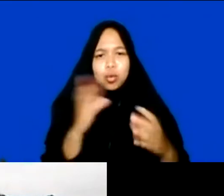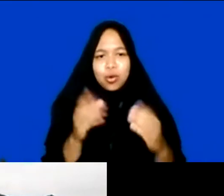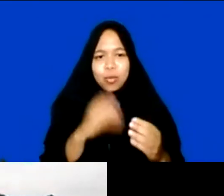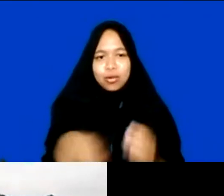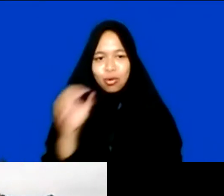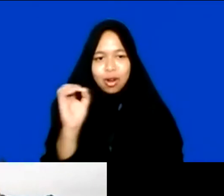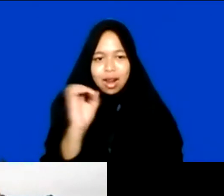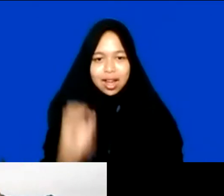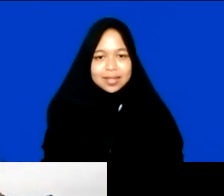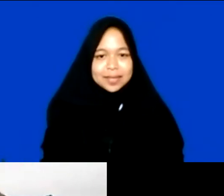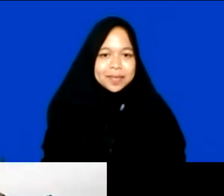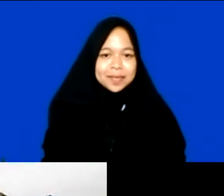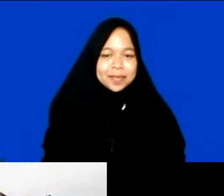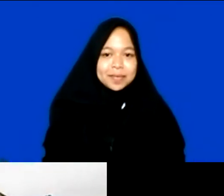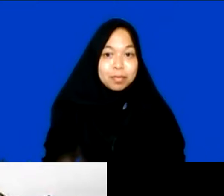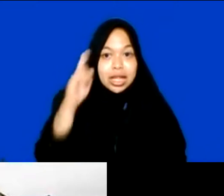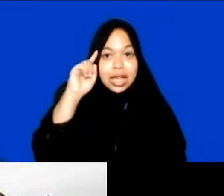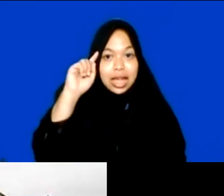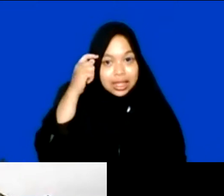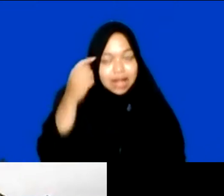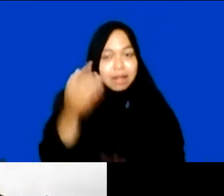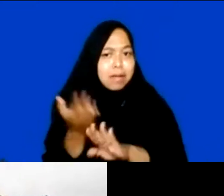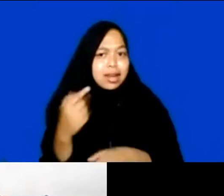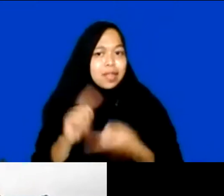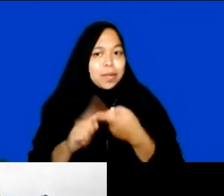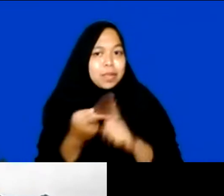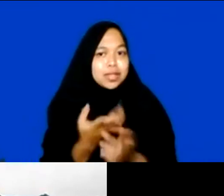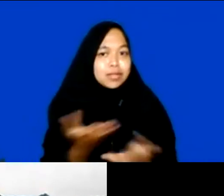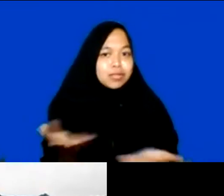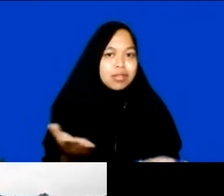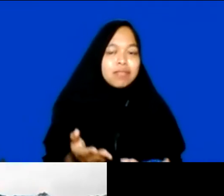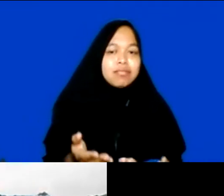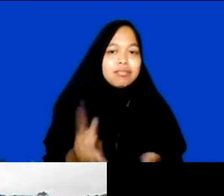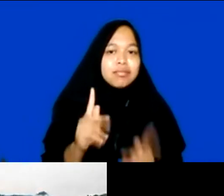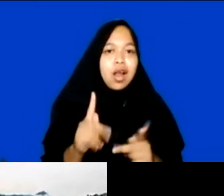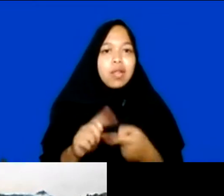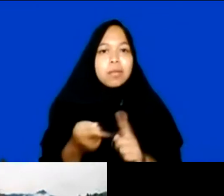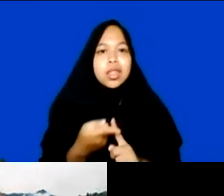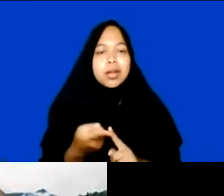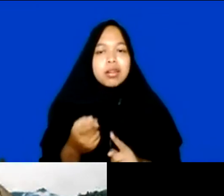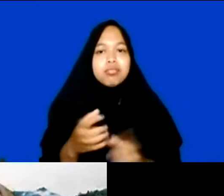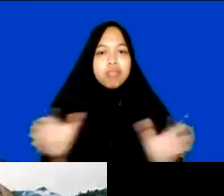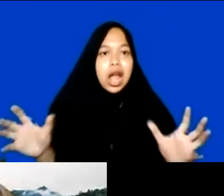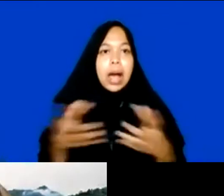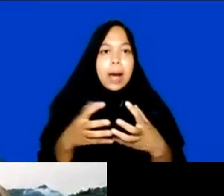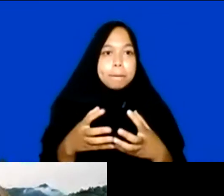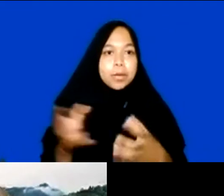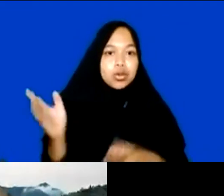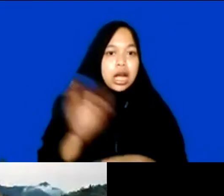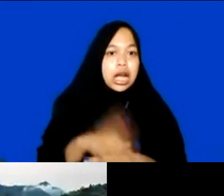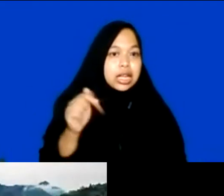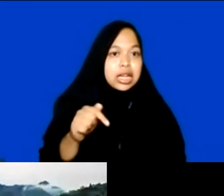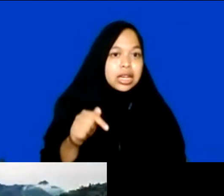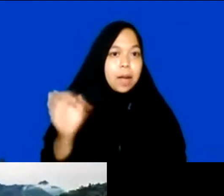ya. Mengingatkan kembali teman-teman, bagi yang bergabung di bincang-bincang online ini yang merasa